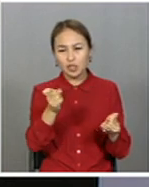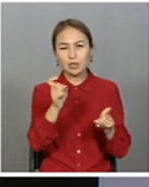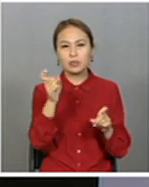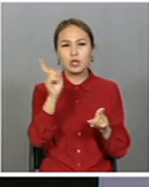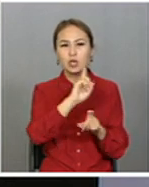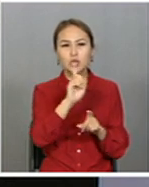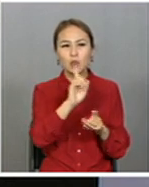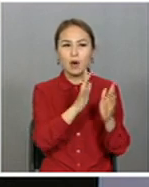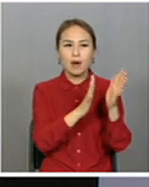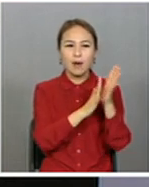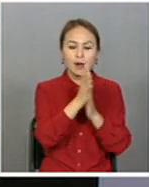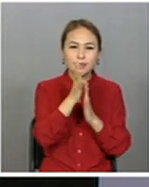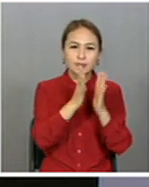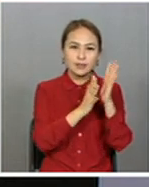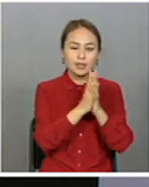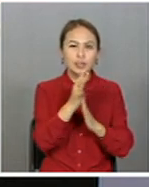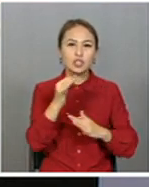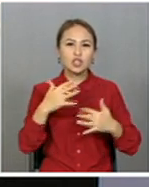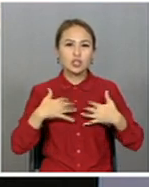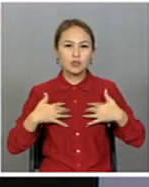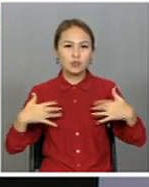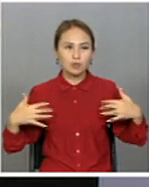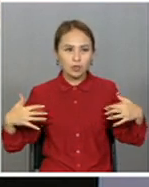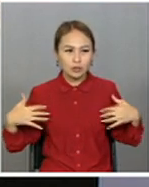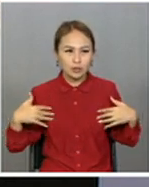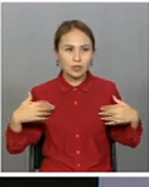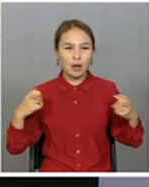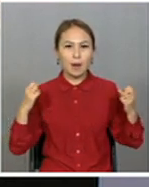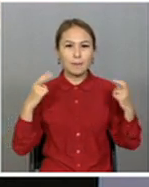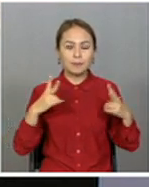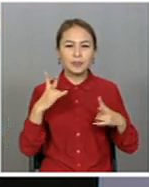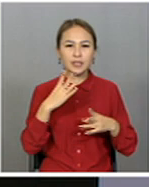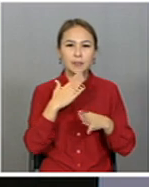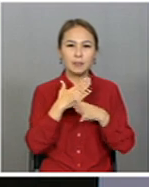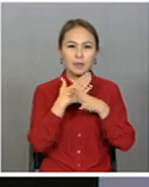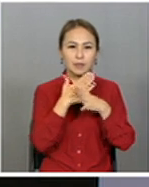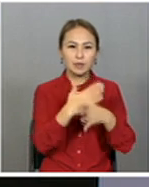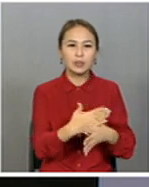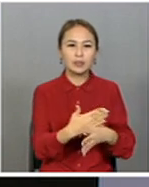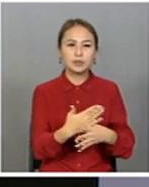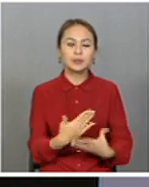людей, растения и животные в беде. Помогите им!